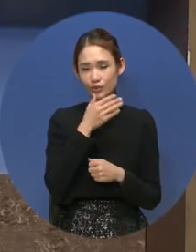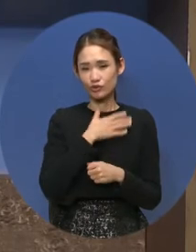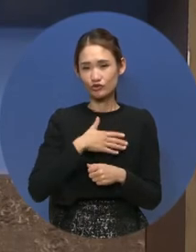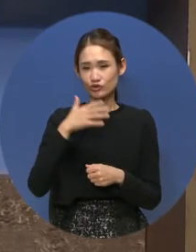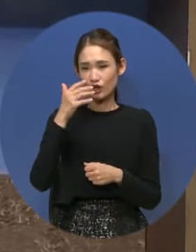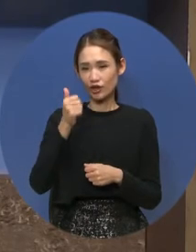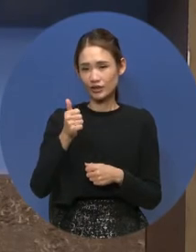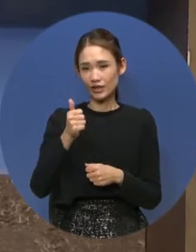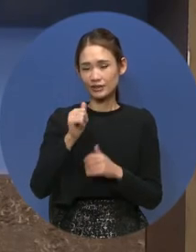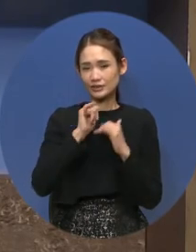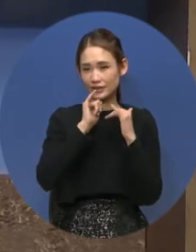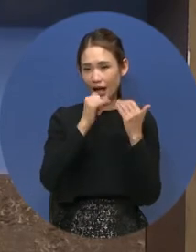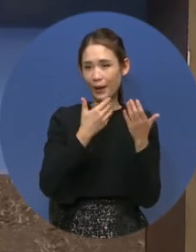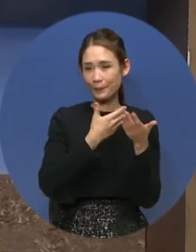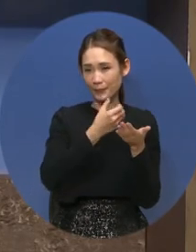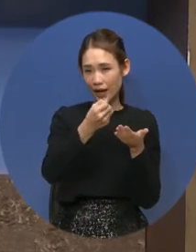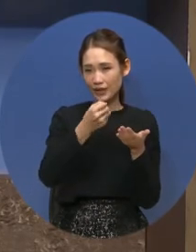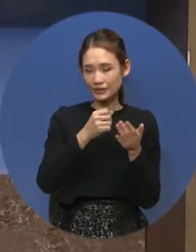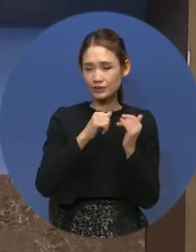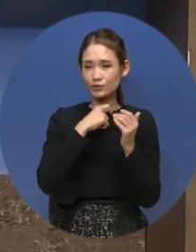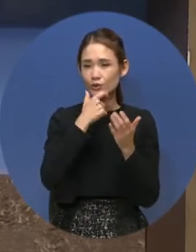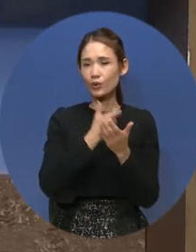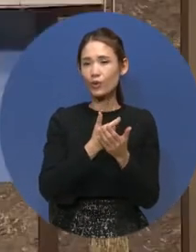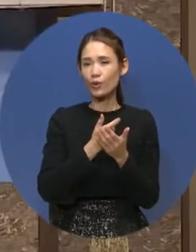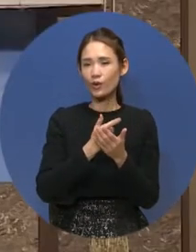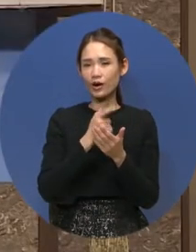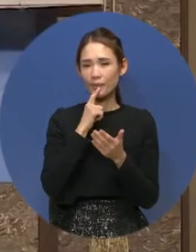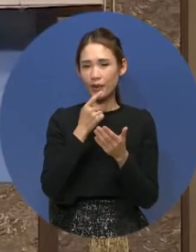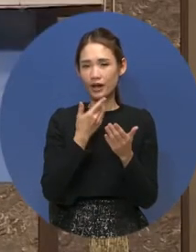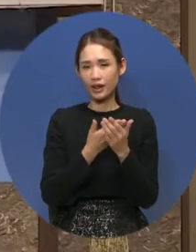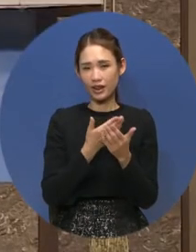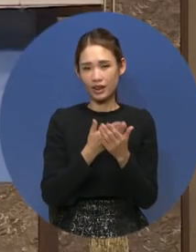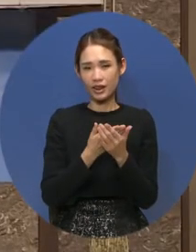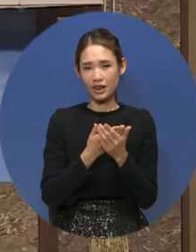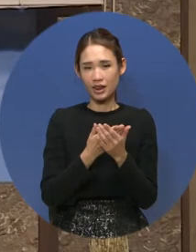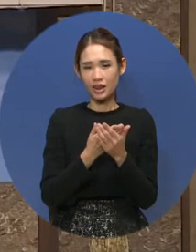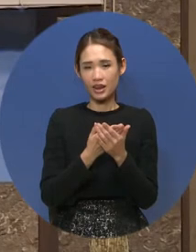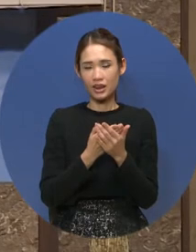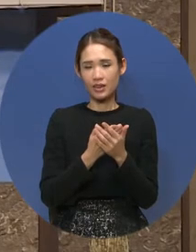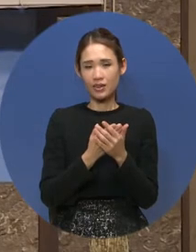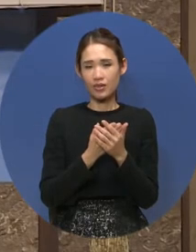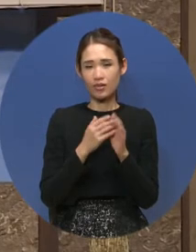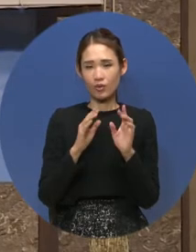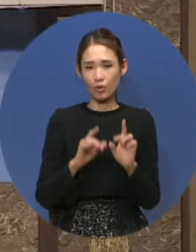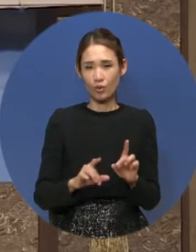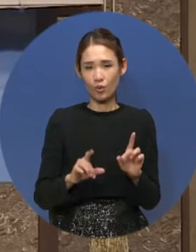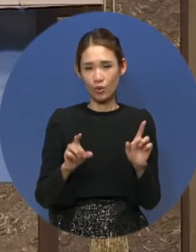복지구청장 상을 받으신 소감 한 말씀 해주시죠. 금년에